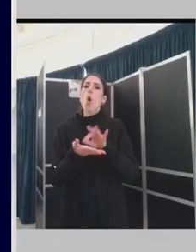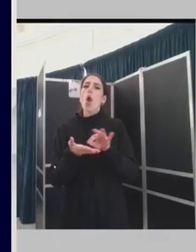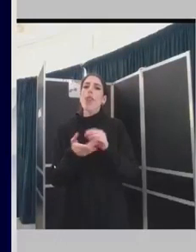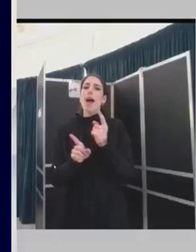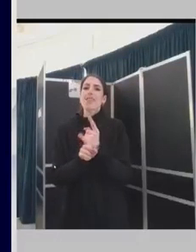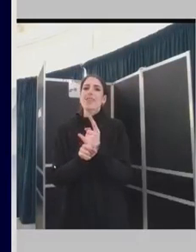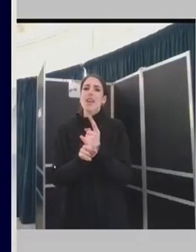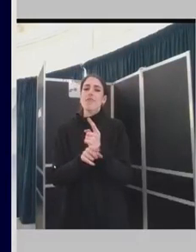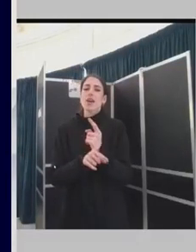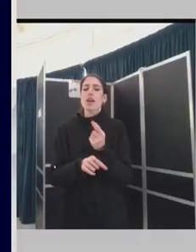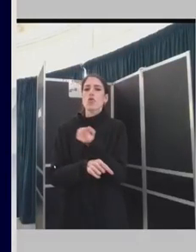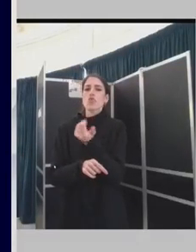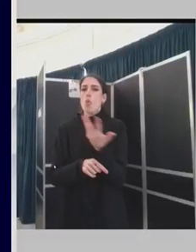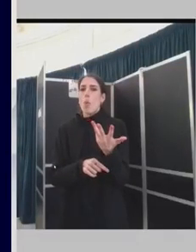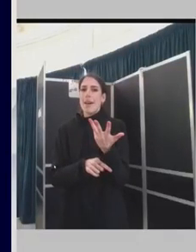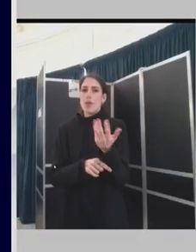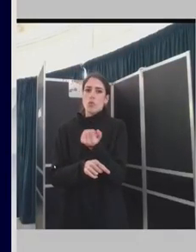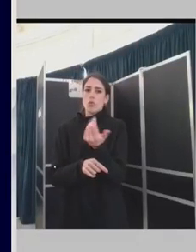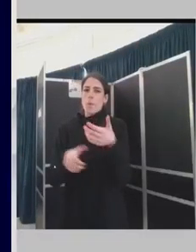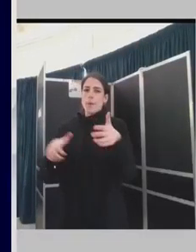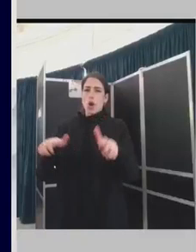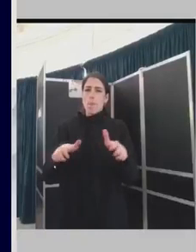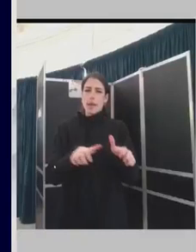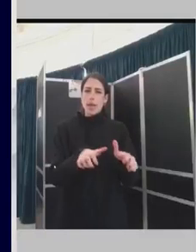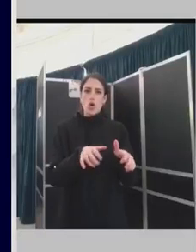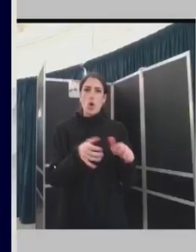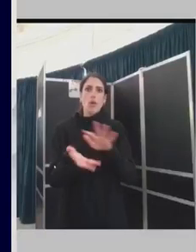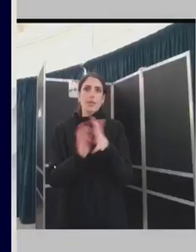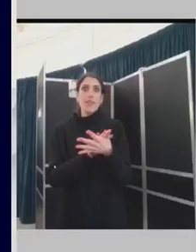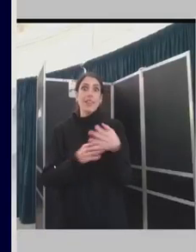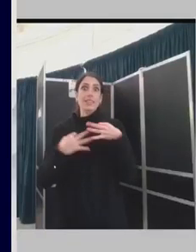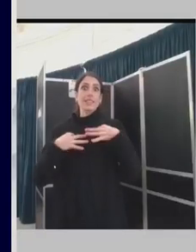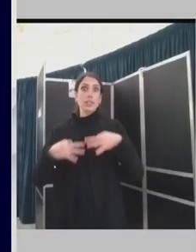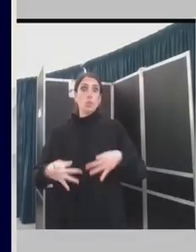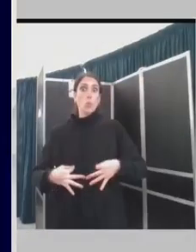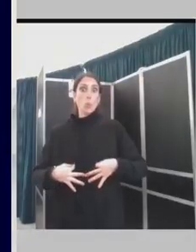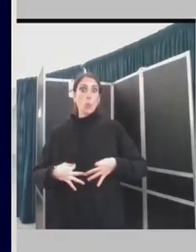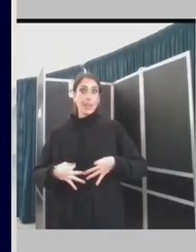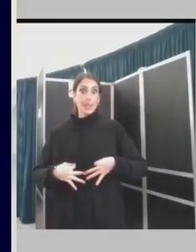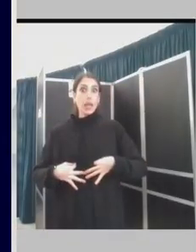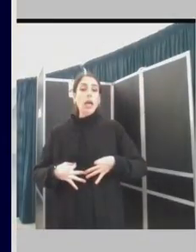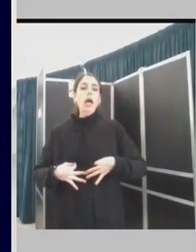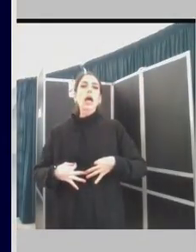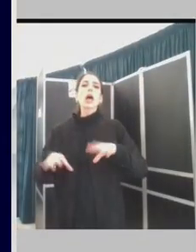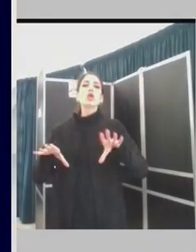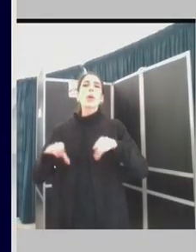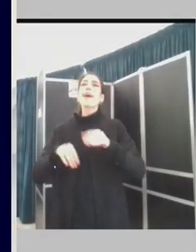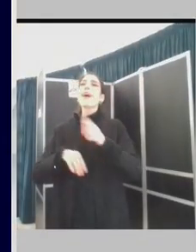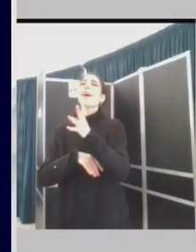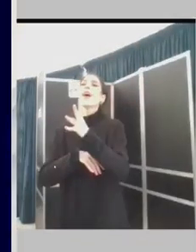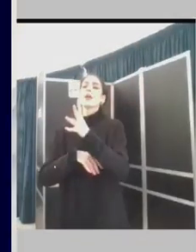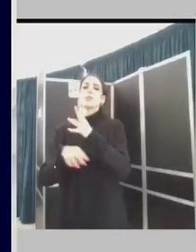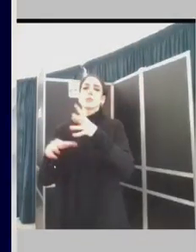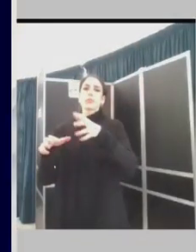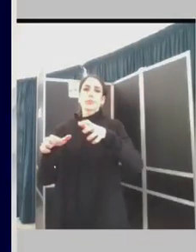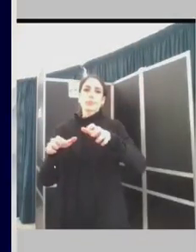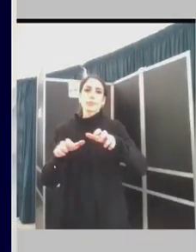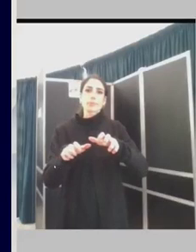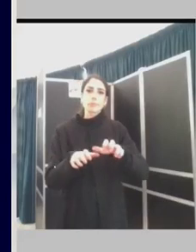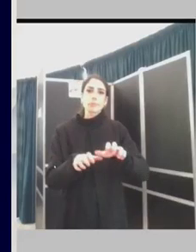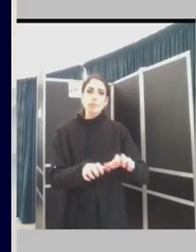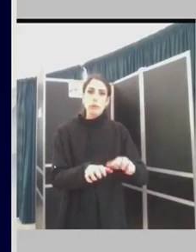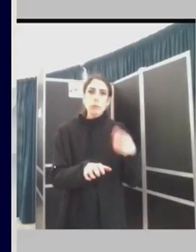che accorpa gli istituti comprensivi, creando una serie di problemi che non stiamo qui a raccontare, però è un tema, visto che parliamo